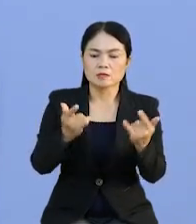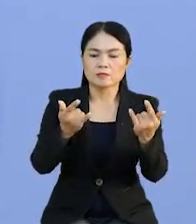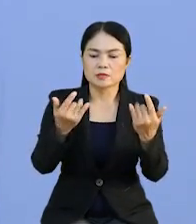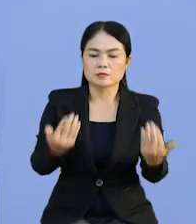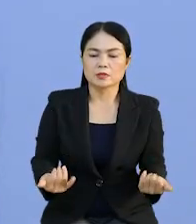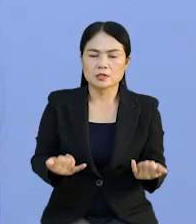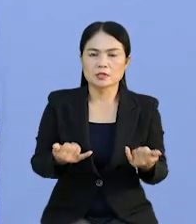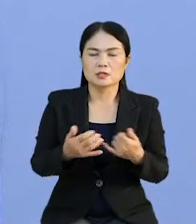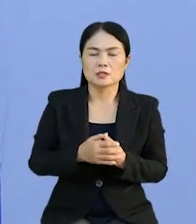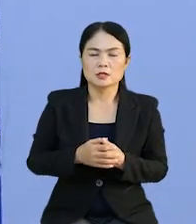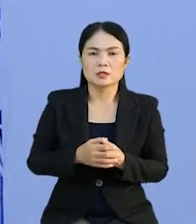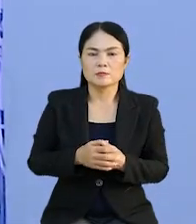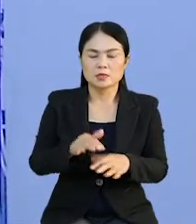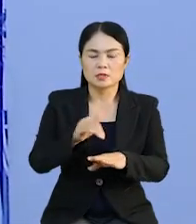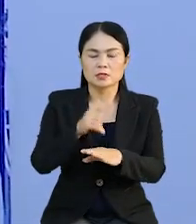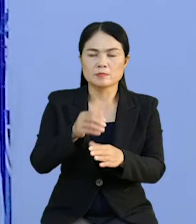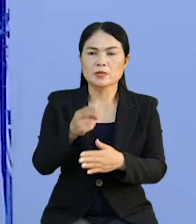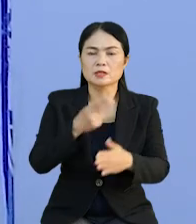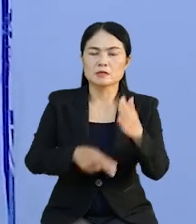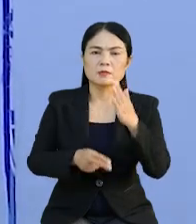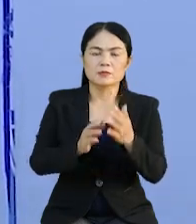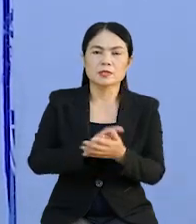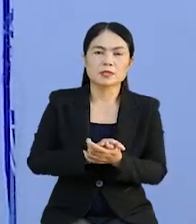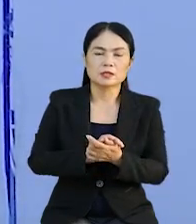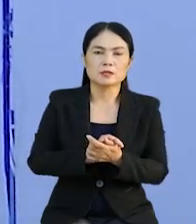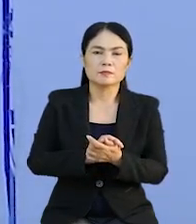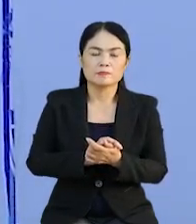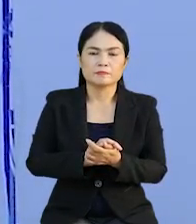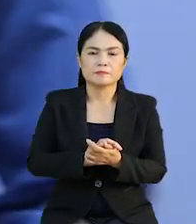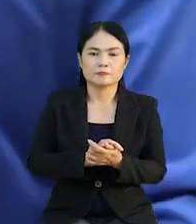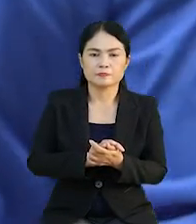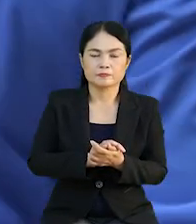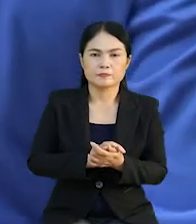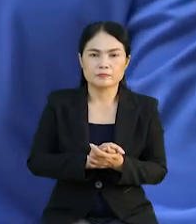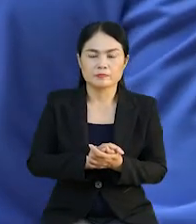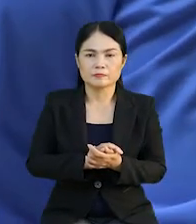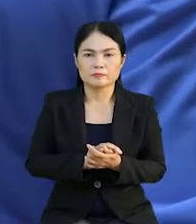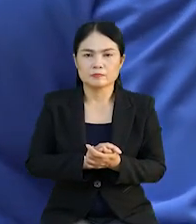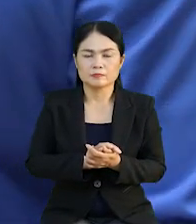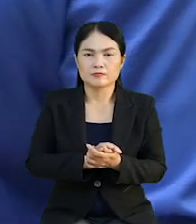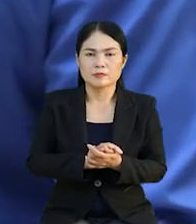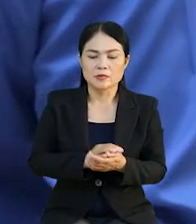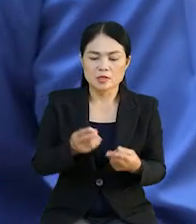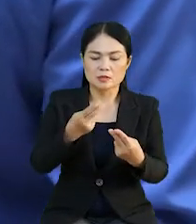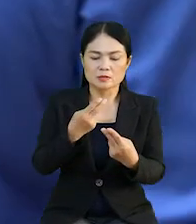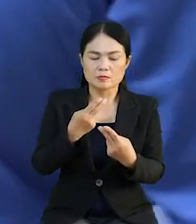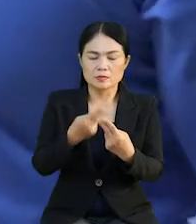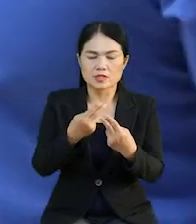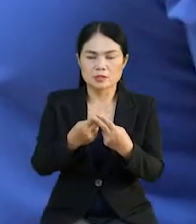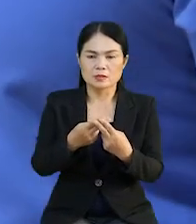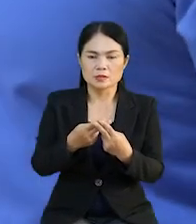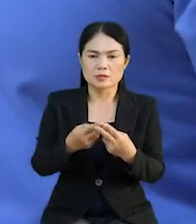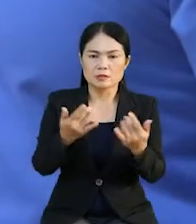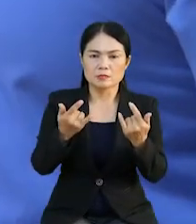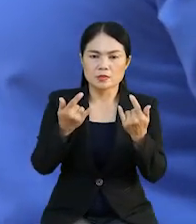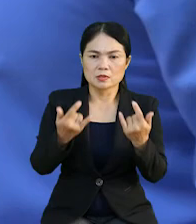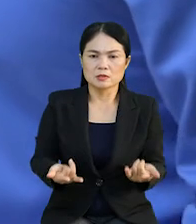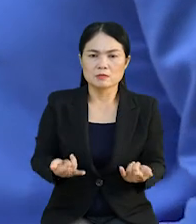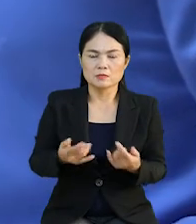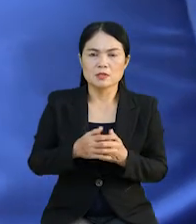បាទបច្ចុប្បន្នយើងអាចហៅថាអ្វីបានកូនបាទណាអញ្ចឹងចម្លើយរបស់កូនណាបច្ចុប្បន្